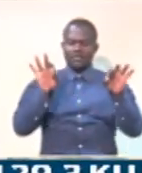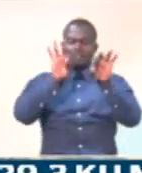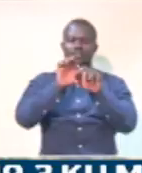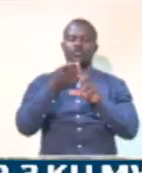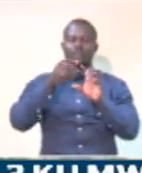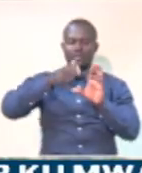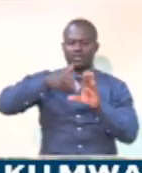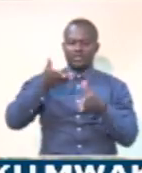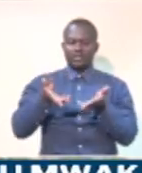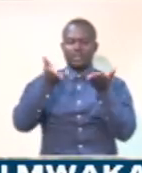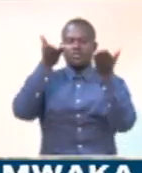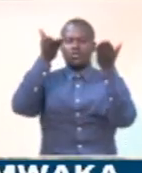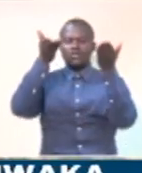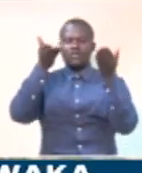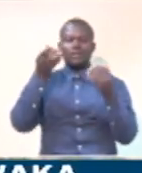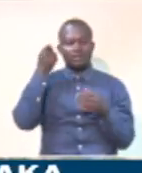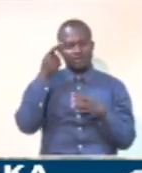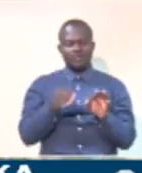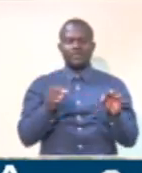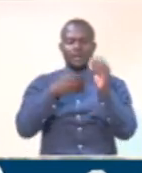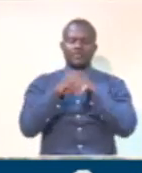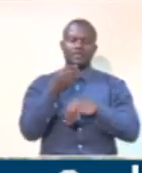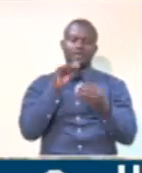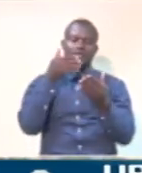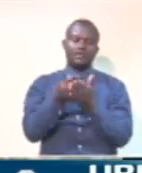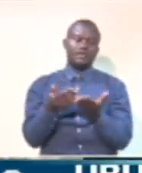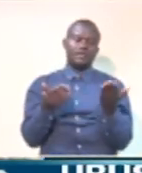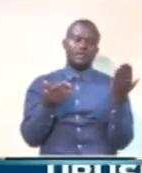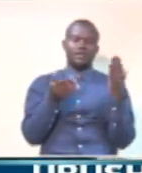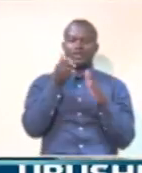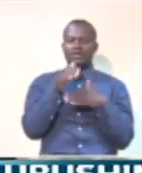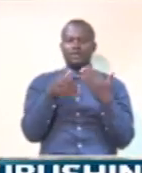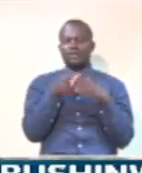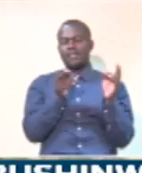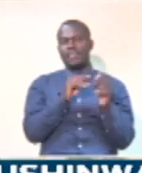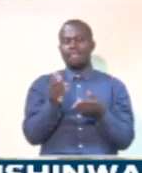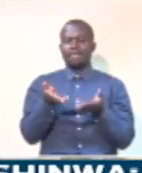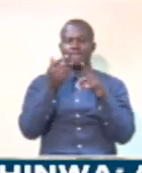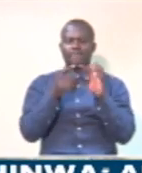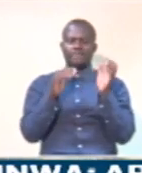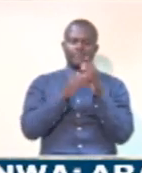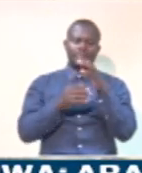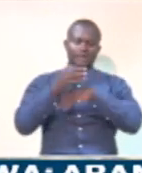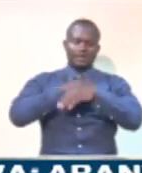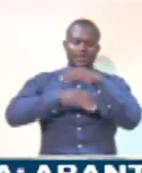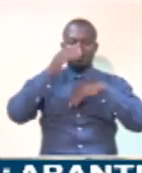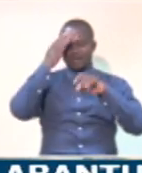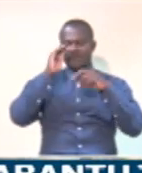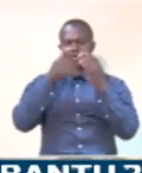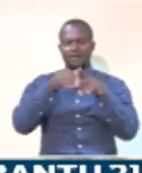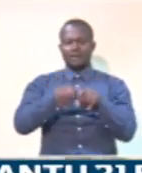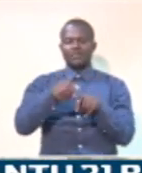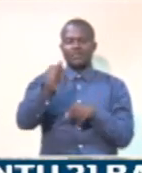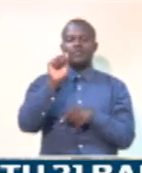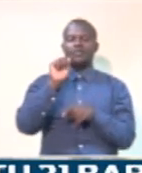kubikomoka kuri peteroli cyazamutse, bya bicuruzwa bijya kugera ku muturage byazamutse, ndetse n'inganda kubera ko nabo